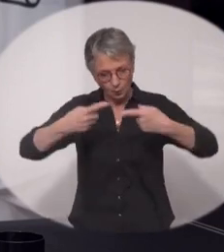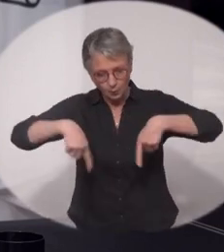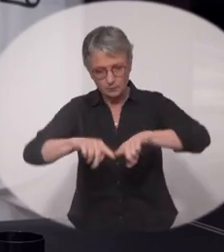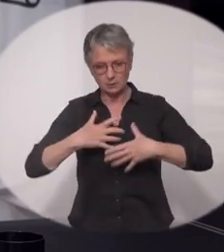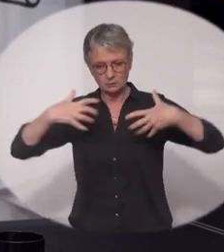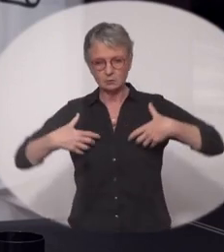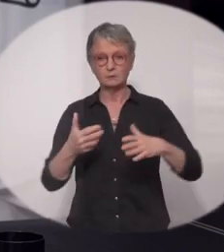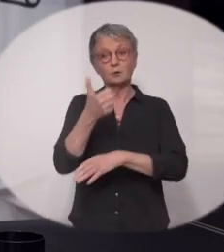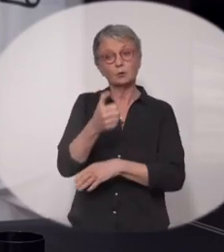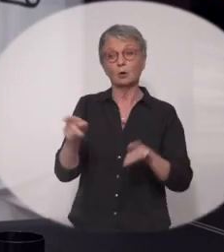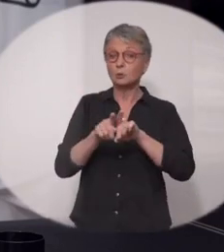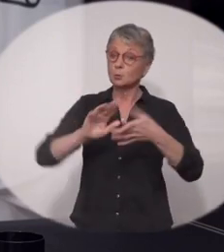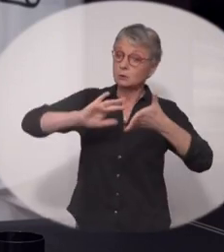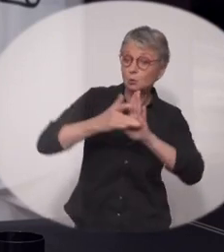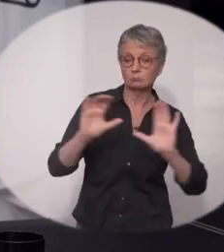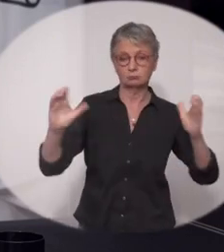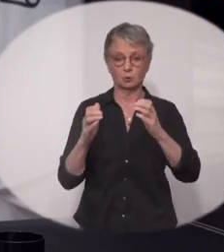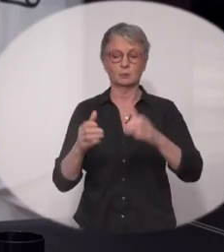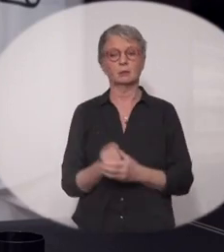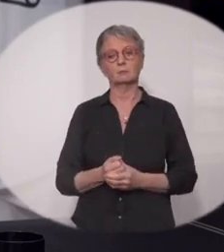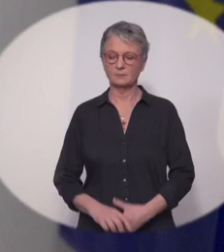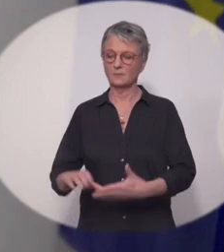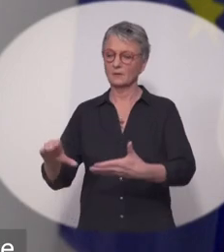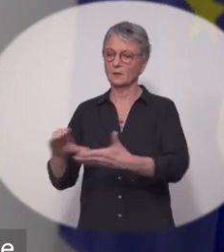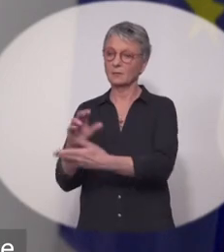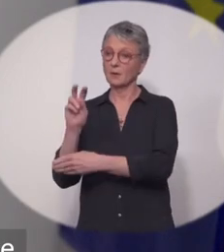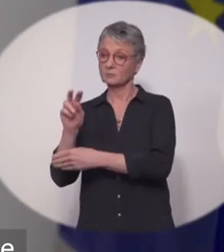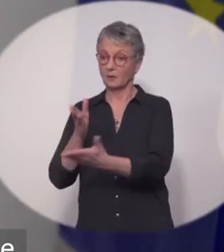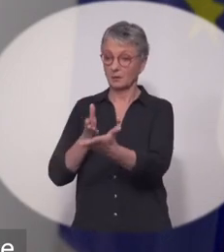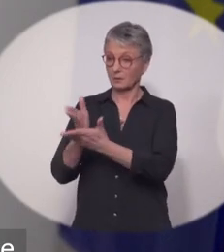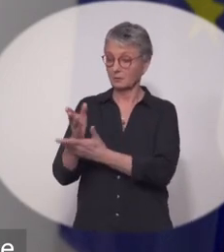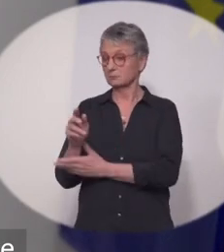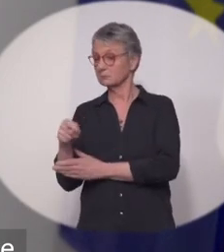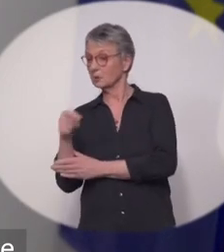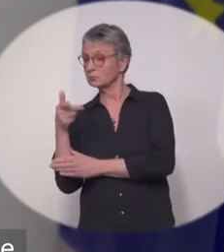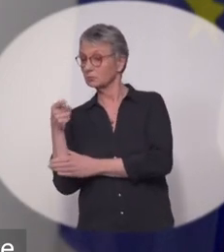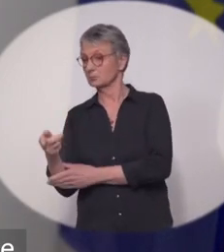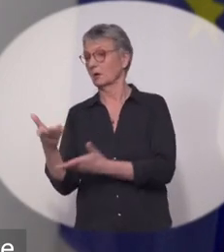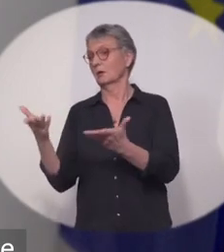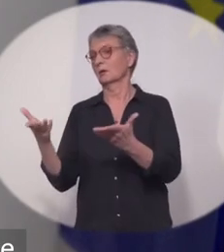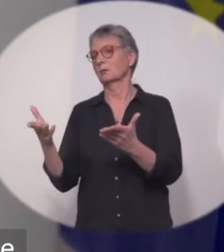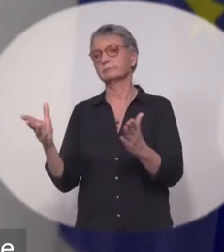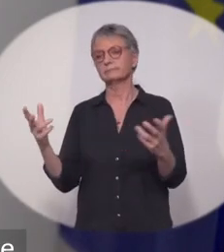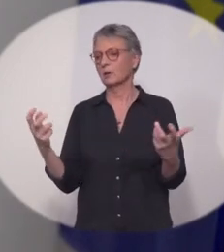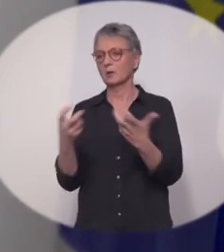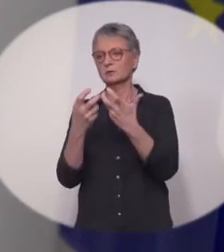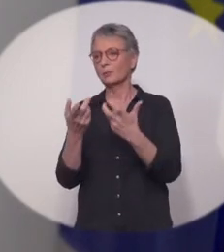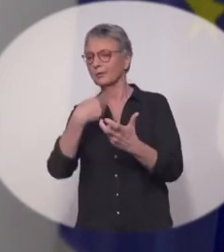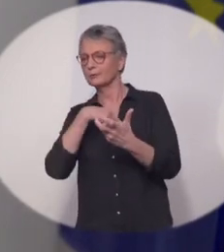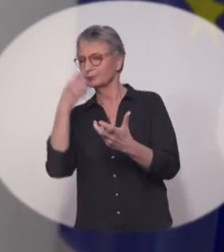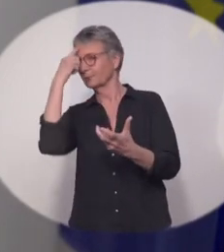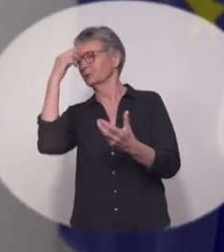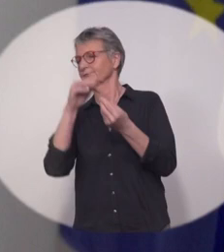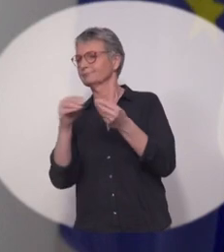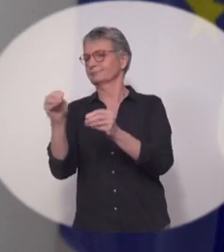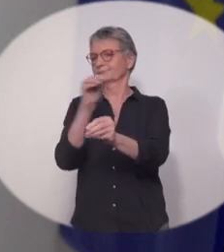l'ensemble de la communauté médicale insulaire le green passait bien sûr l'exemple emblématique de ce coup d'avant ce dont nous aurions